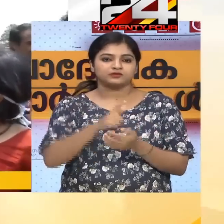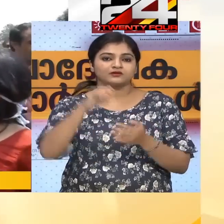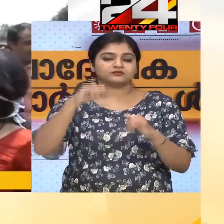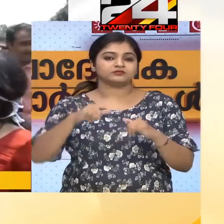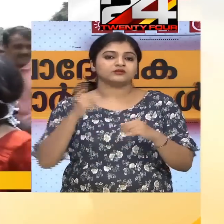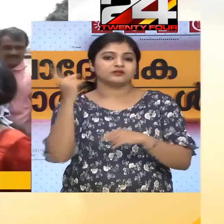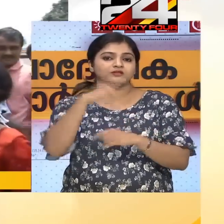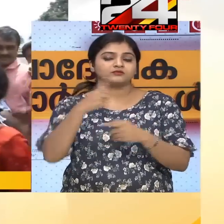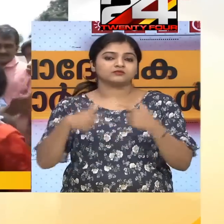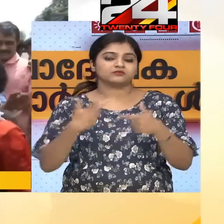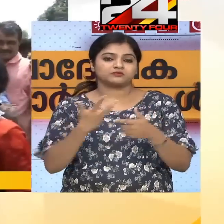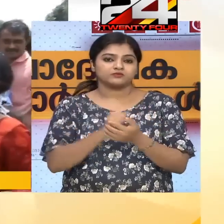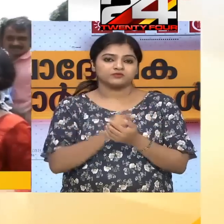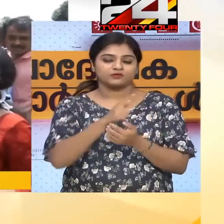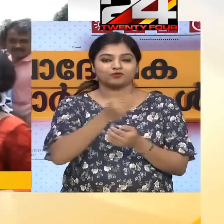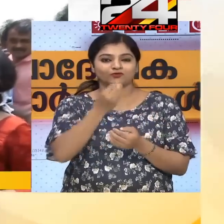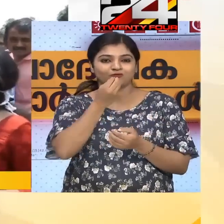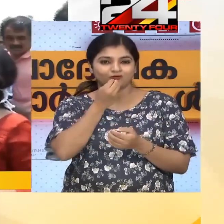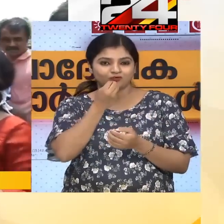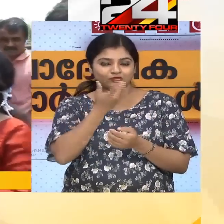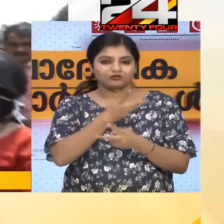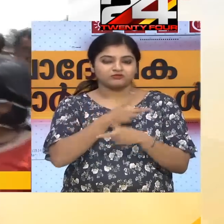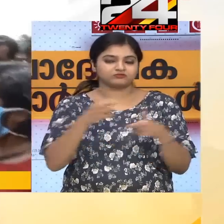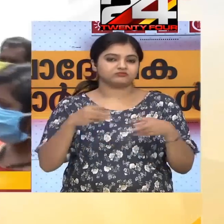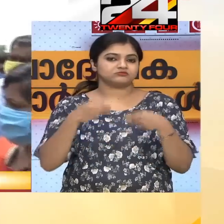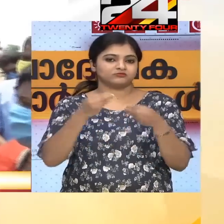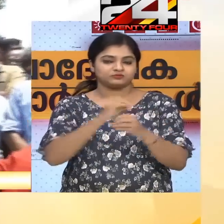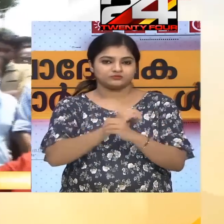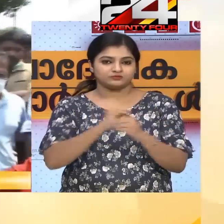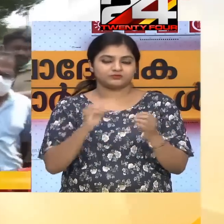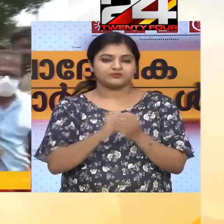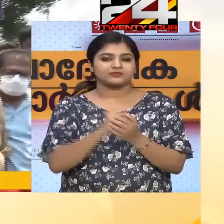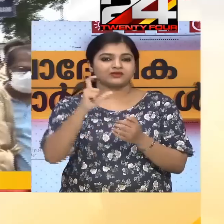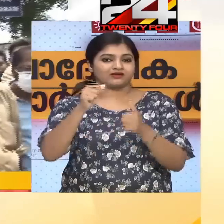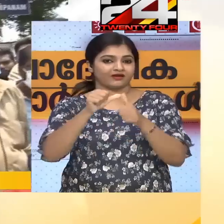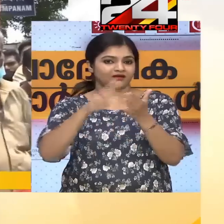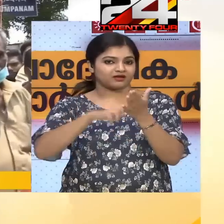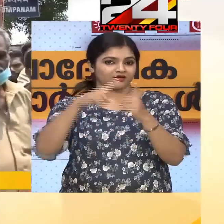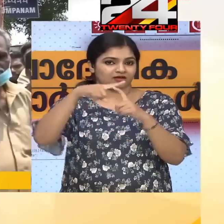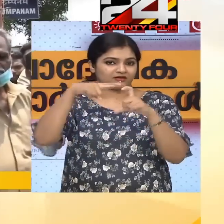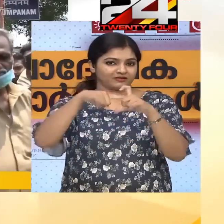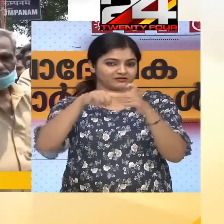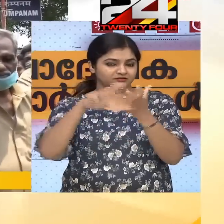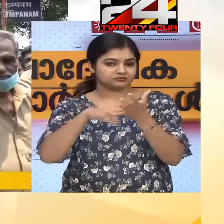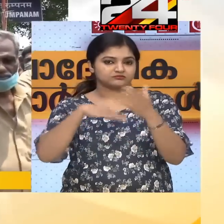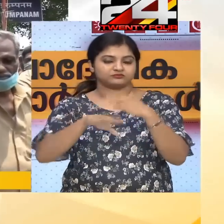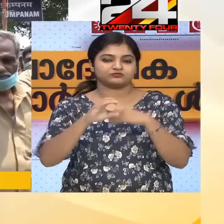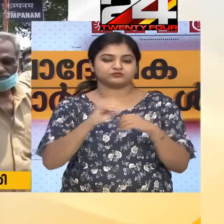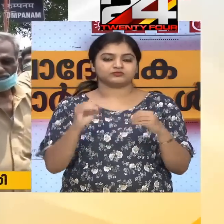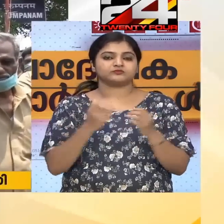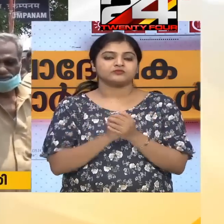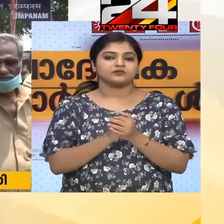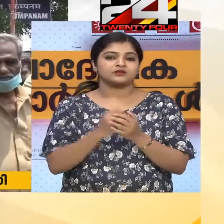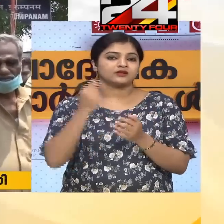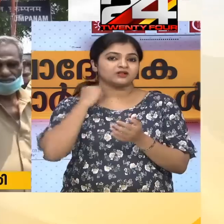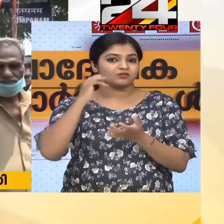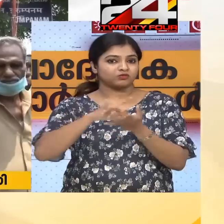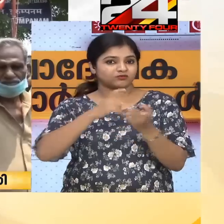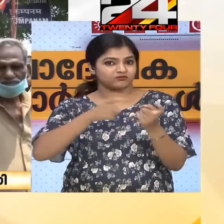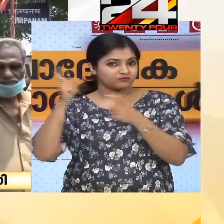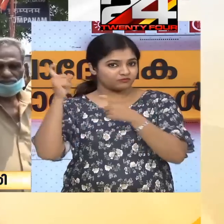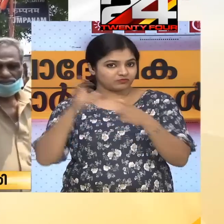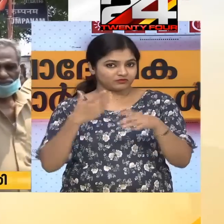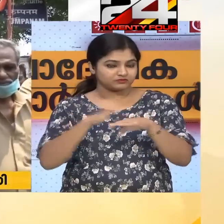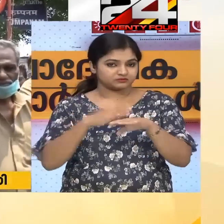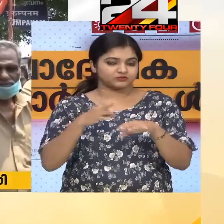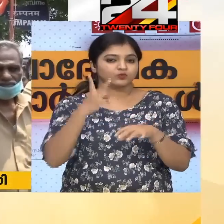ക്യാൻറ്റീനും പോലും ഇല്ല ഞങ്ങൾക്ക് ഇവിടെ. ഇവിടെ ചിലപ്പോൾ ഒന്നോ രണ്ടോ ദിവസങ്ങളിൽ ചിലപ്പോൾ തങ്ങേണ്ടി വരും. വലിയ ലോഡ് കിട്ടിയ തിരുവനന്തപുരം ലോഡ് കിട്ടിയ ചിലപ്പോൾ രണ്ട് ദിവസം ലോഡ് കിട്ടില്ല, അപ്പോൾ ഇവിടെ